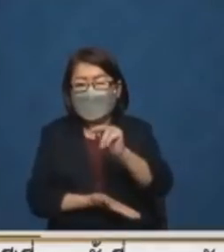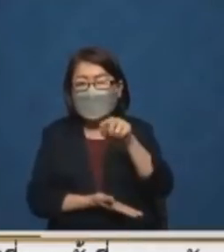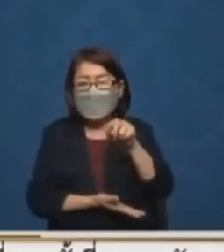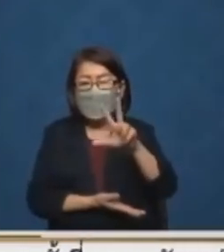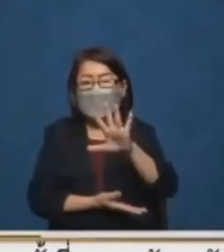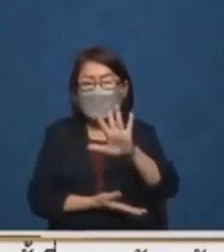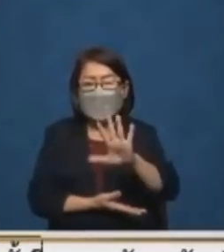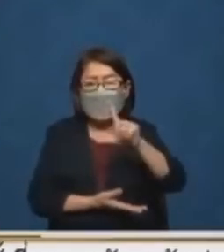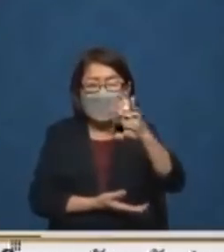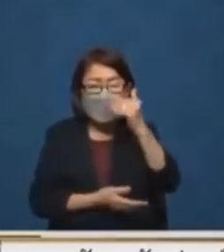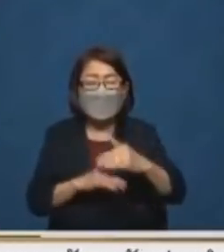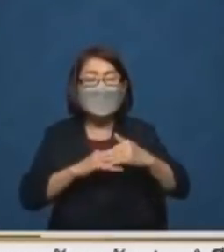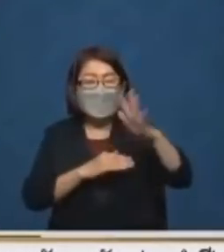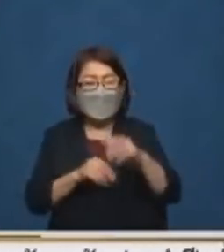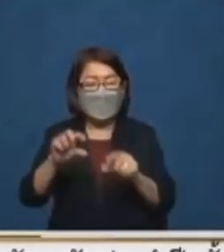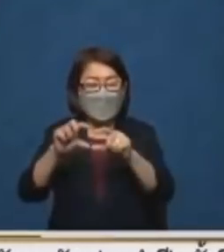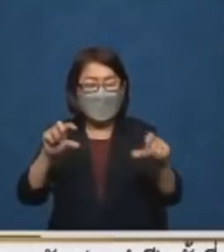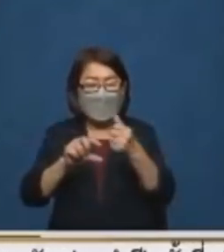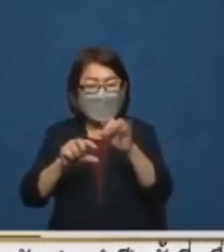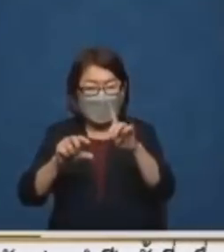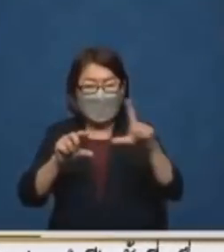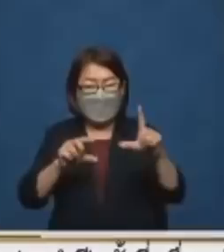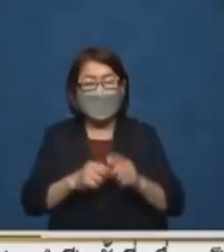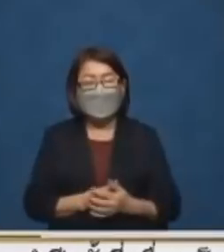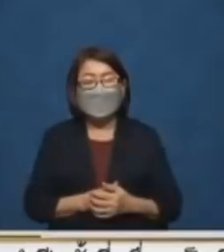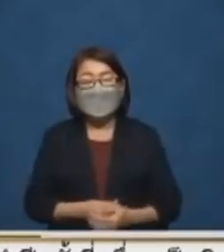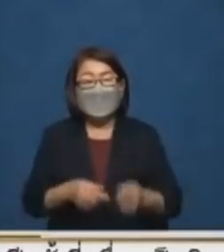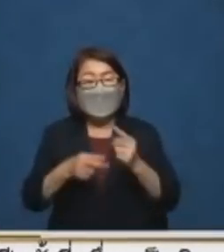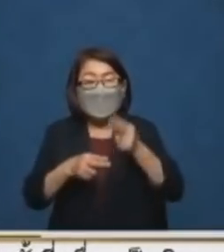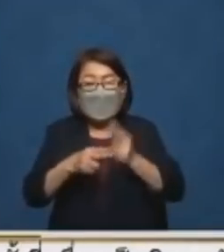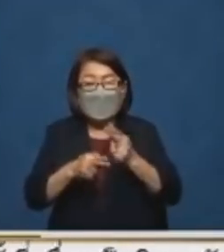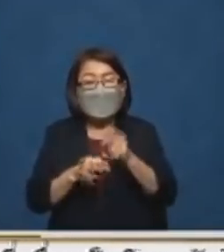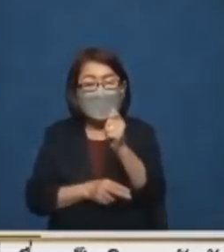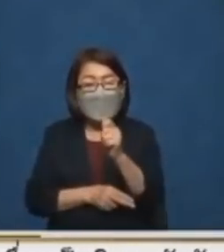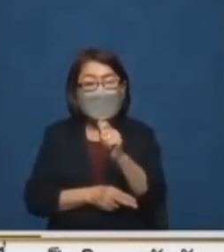เกินจากแผนไป 18 ล้านโส ท่ประทานครัส่นวกซีน AstraZeneca